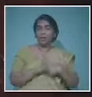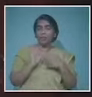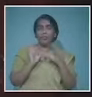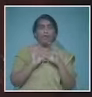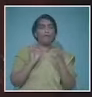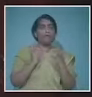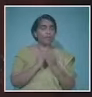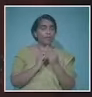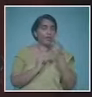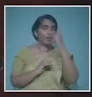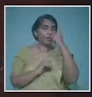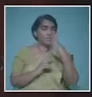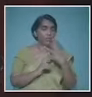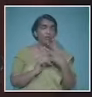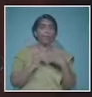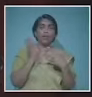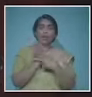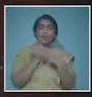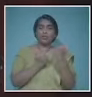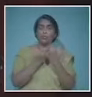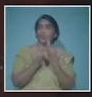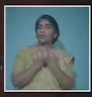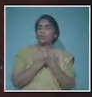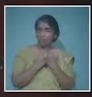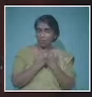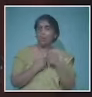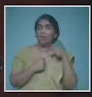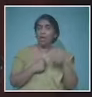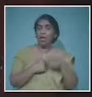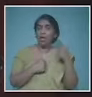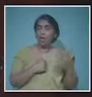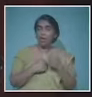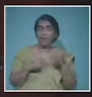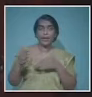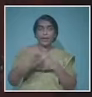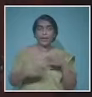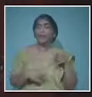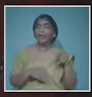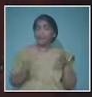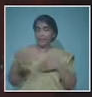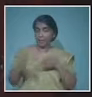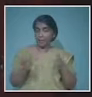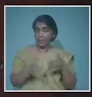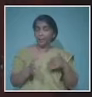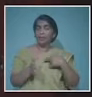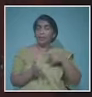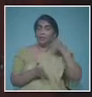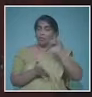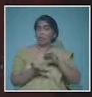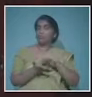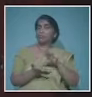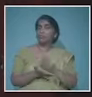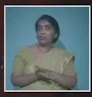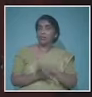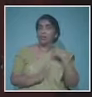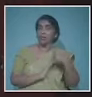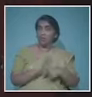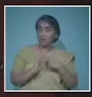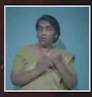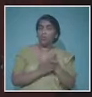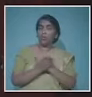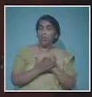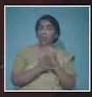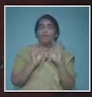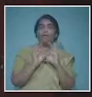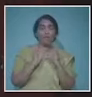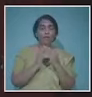waling tu neng ekak samudhi ganwa. Deng me aluting kabinet ke edi tirane kiri manua. Lankawa inna sieluma